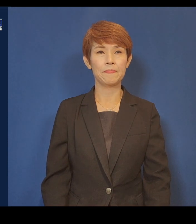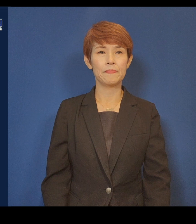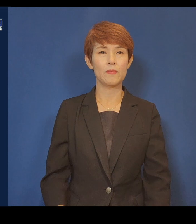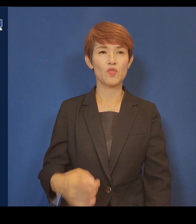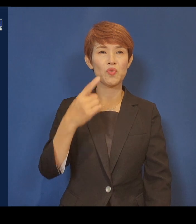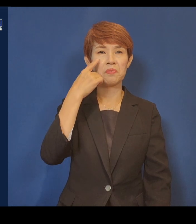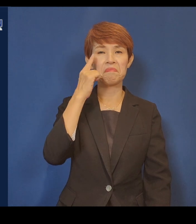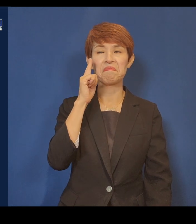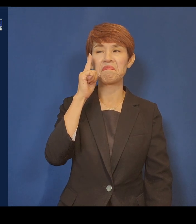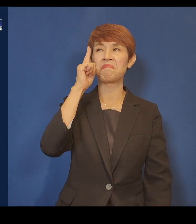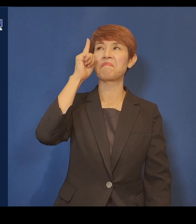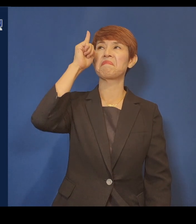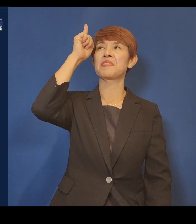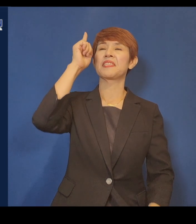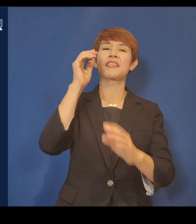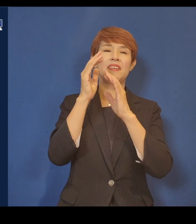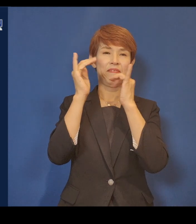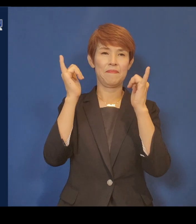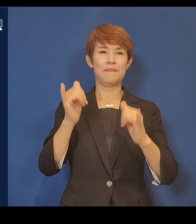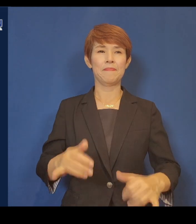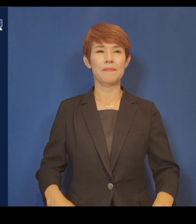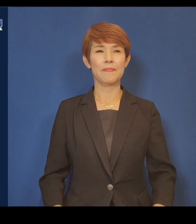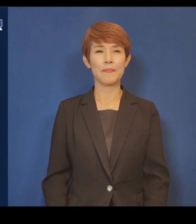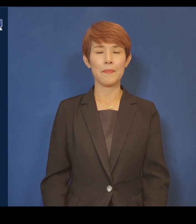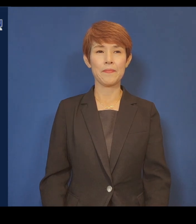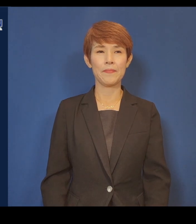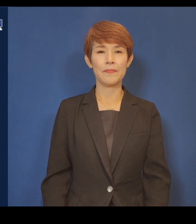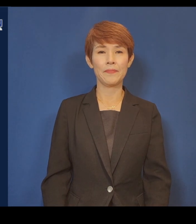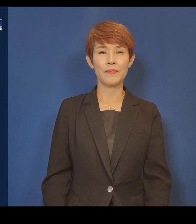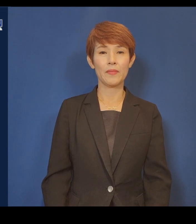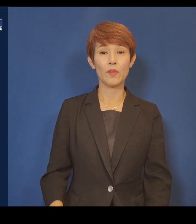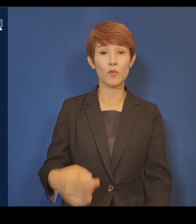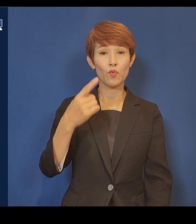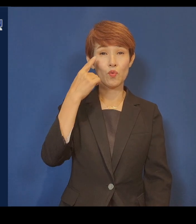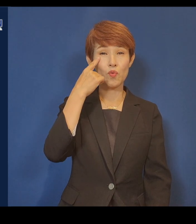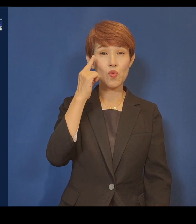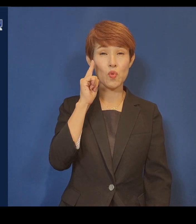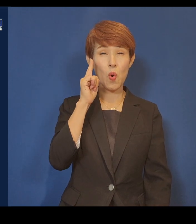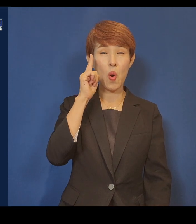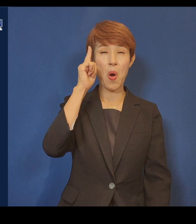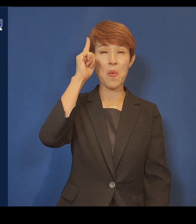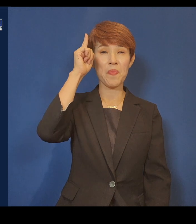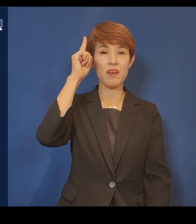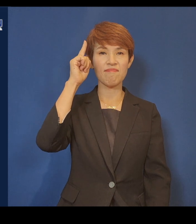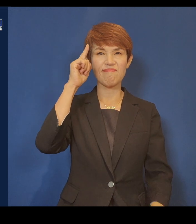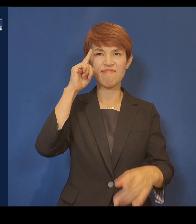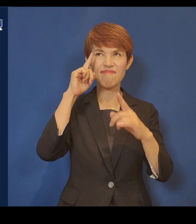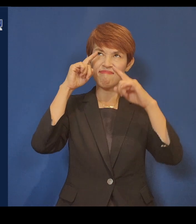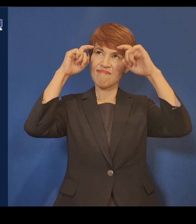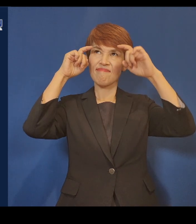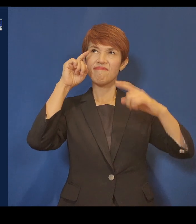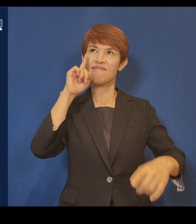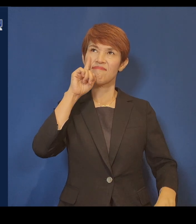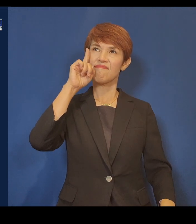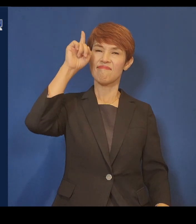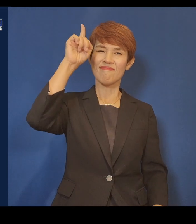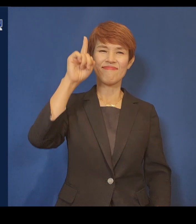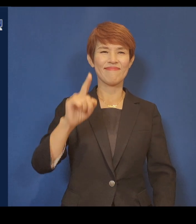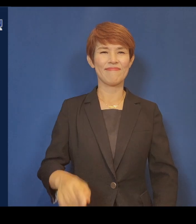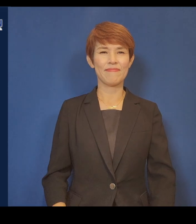눈이 심이 높고 눈꺼풀까지 높아요. 강조했죠? 똑같은 말 2번 썼죠? 눈도 높고 눈꺼풀도